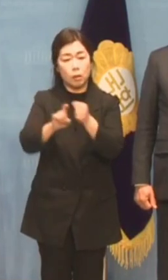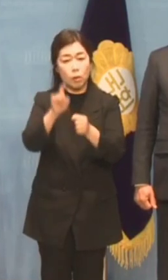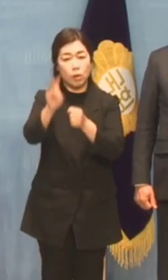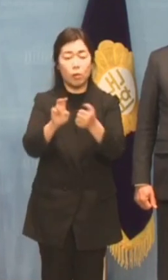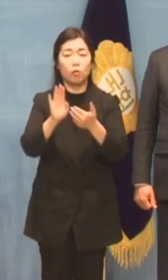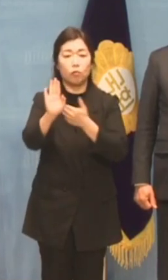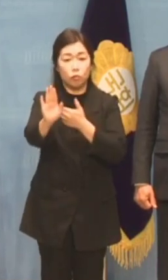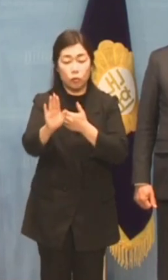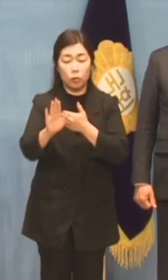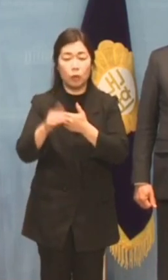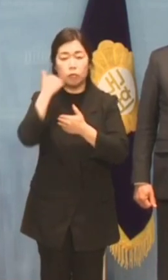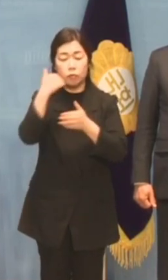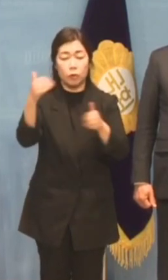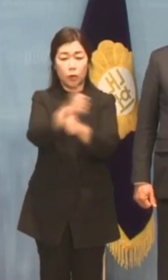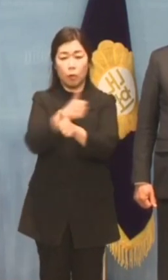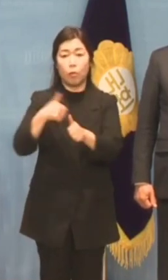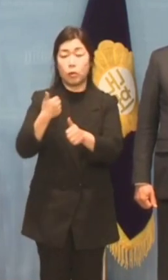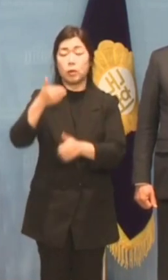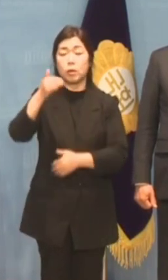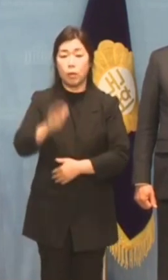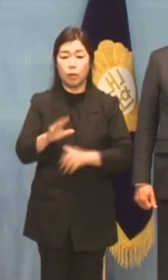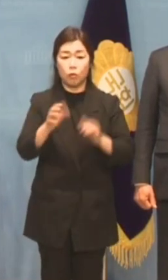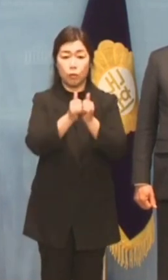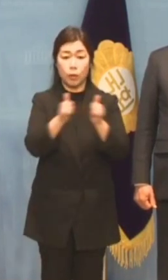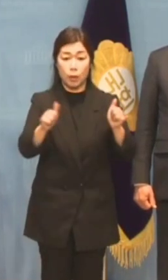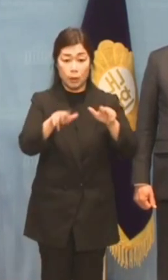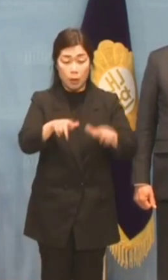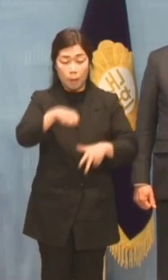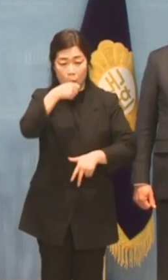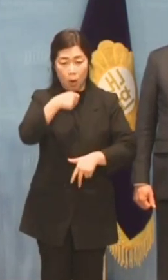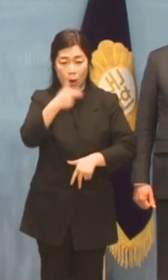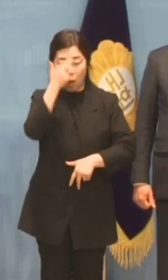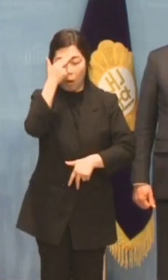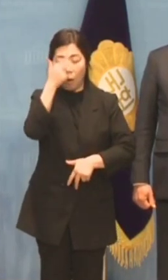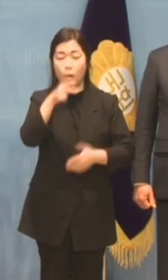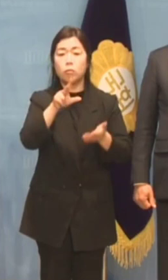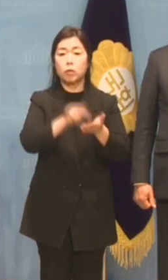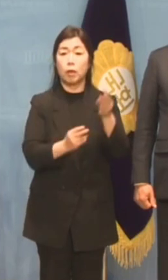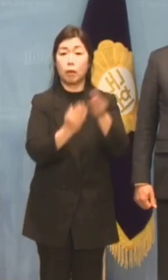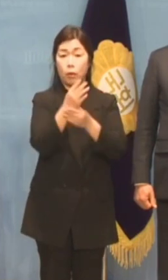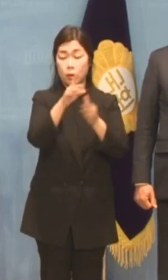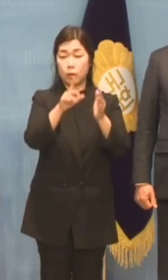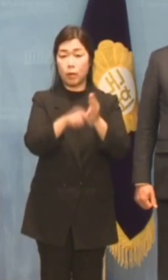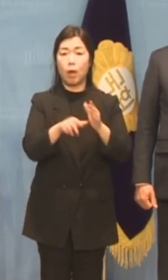후에 우리 국민들이 식량 위기를 맞이했을 때 어떤 그 말을 할지